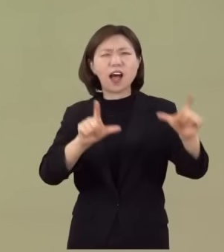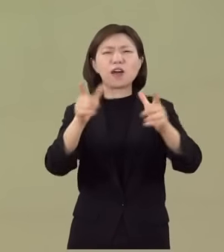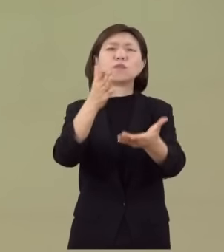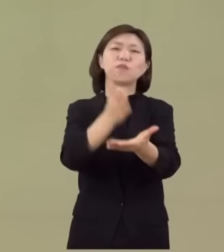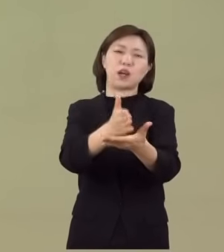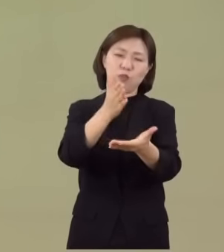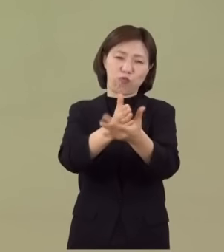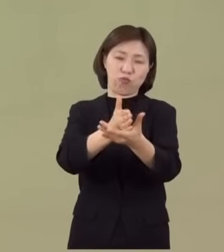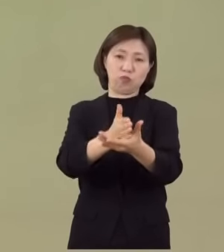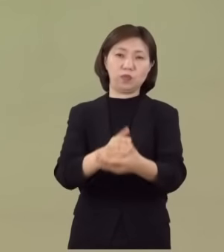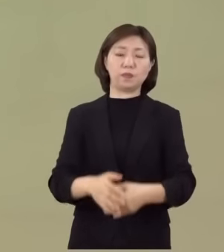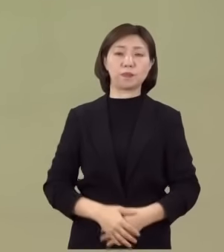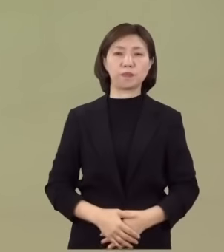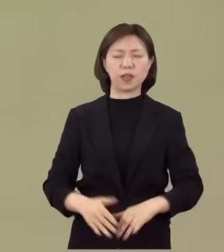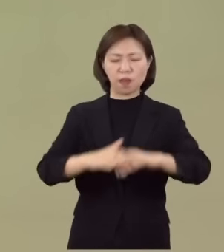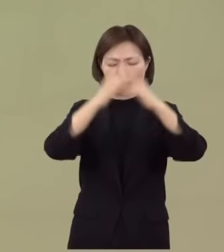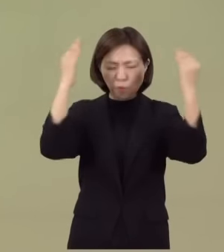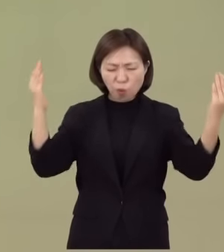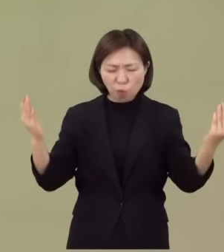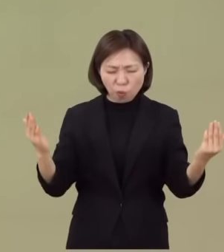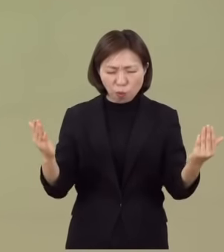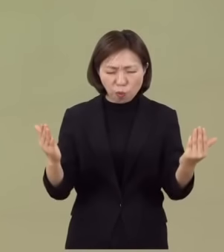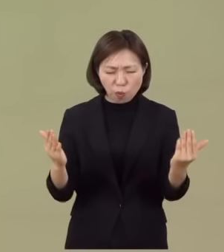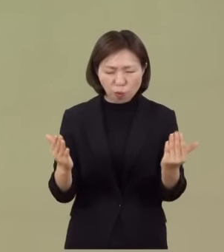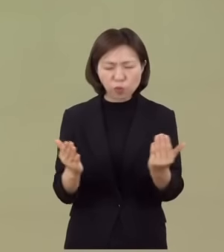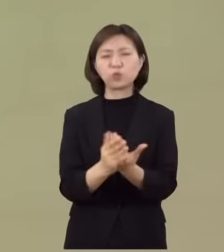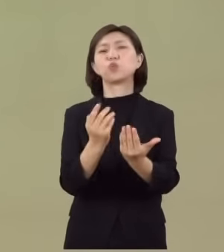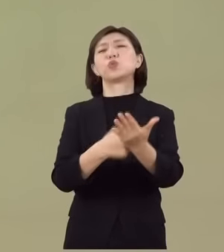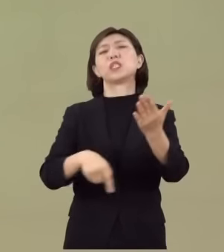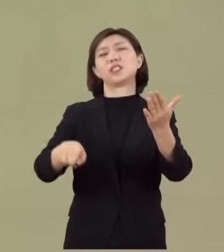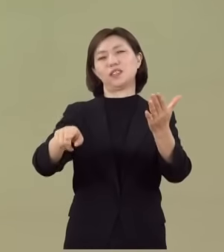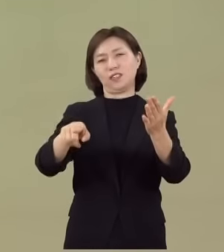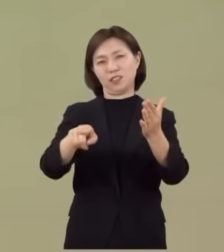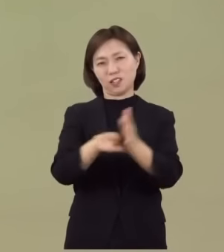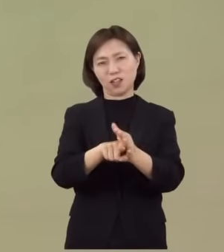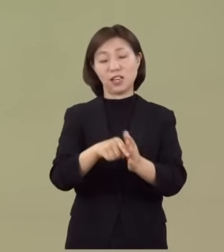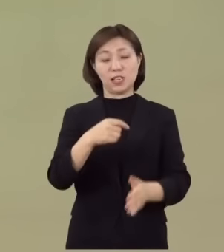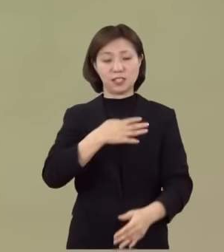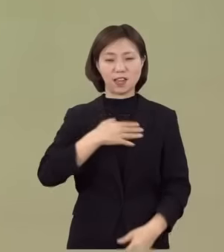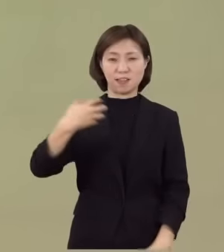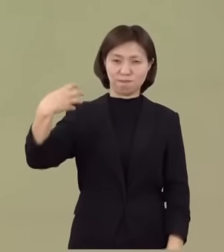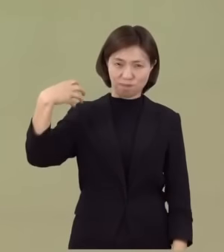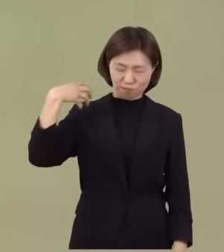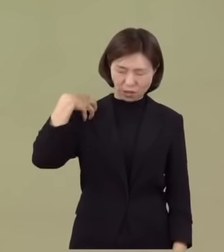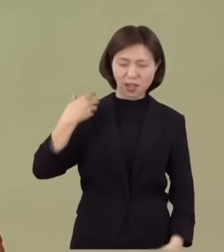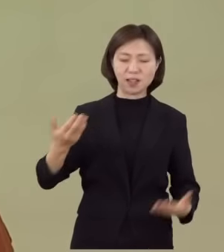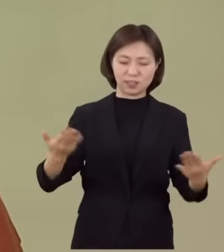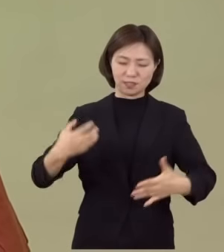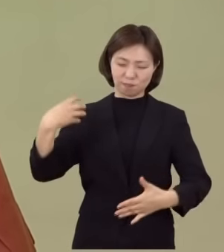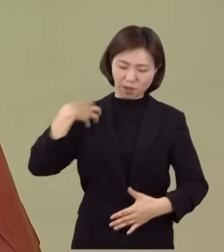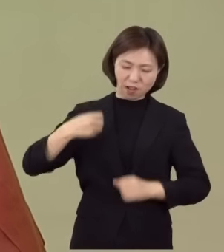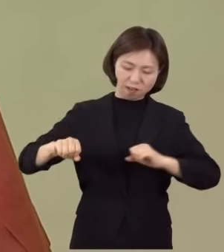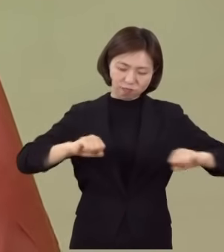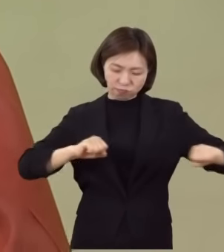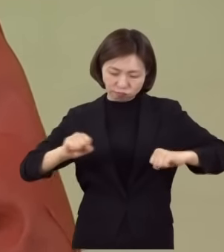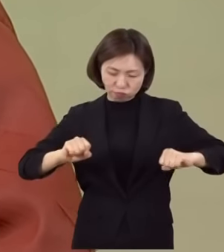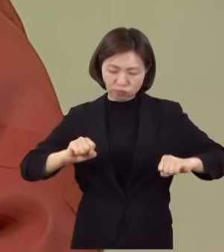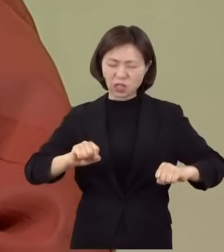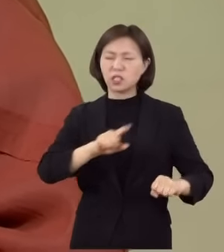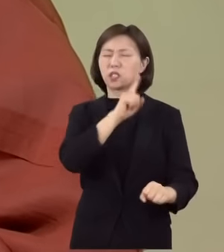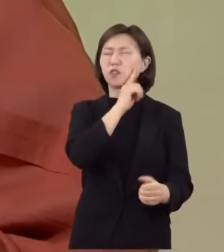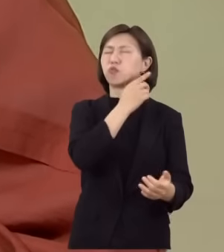향한 자비심으로 우리가 자기가 맡은 바 소임을 다하며 살아야 할